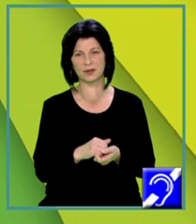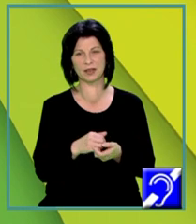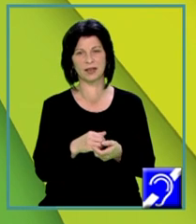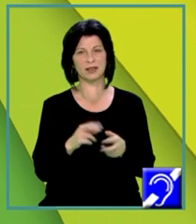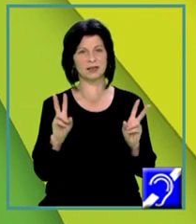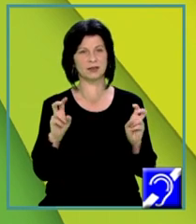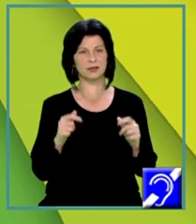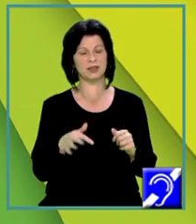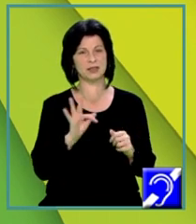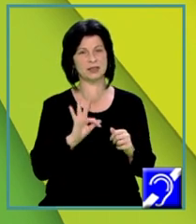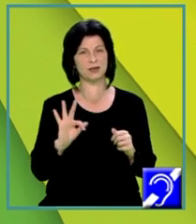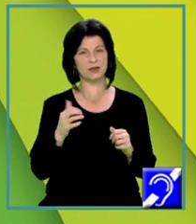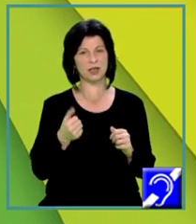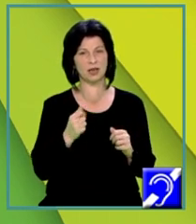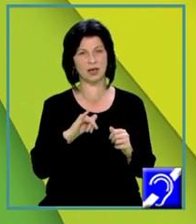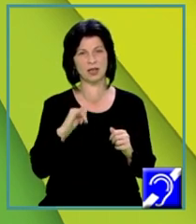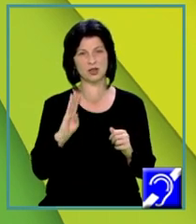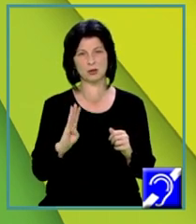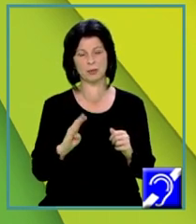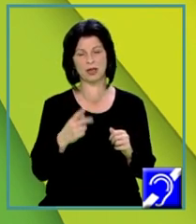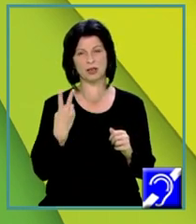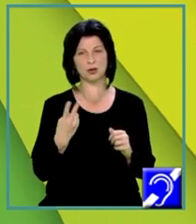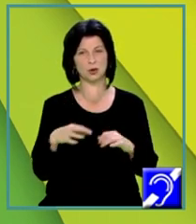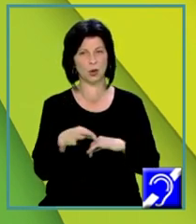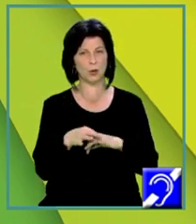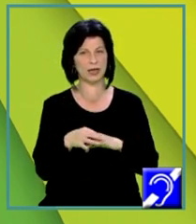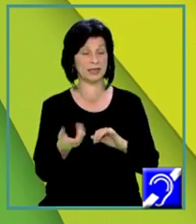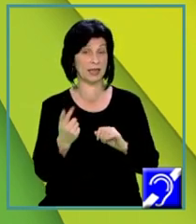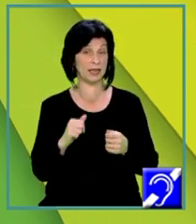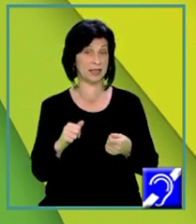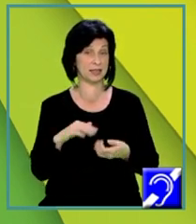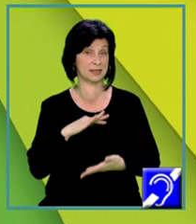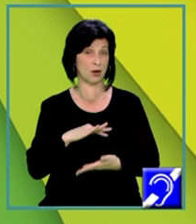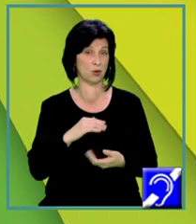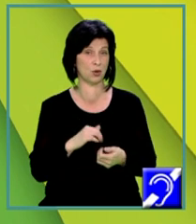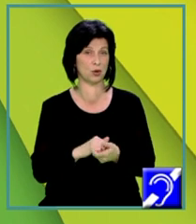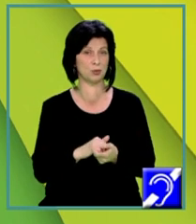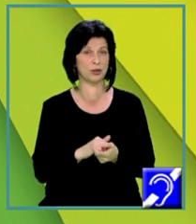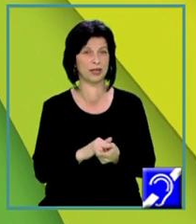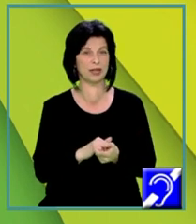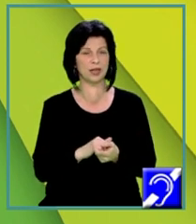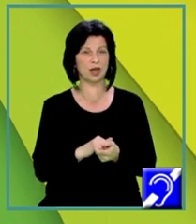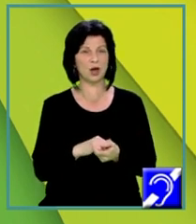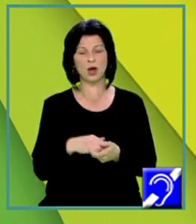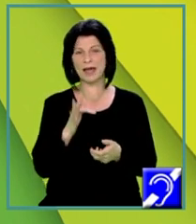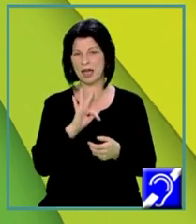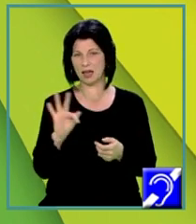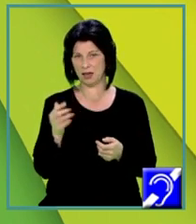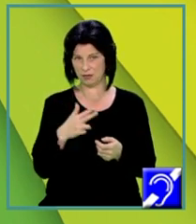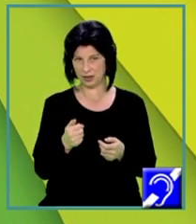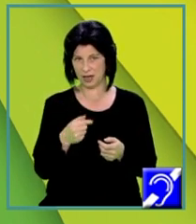Fie a și b două inele sau corpuri o funcție este cu valori în b se va numi morfisme de inele sau de corpuri